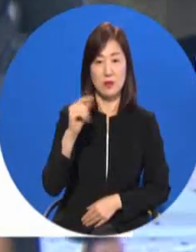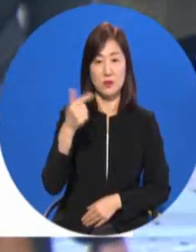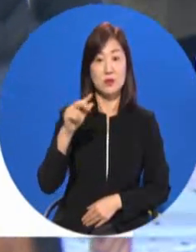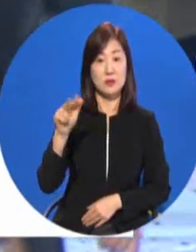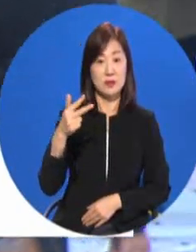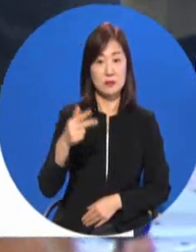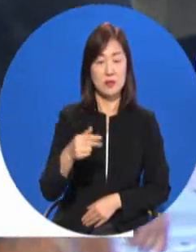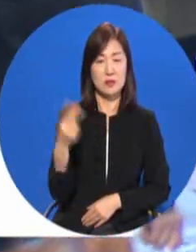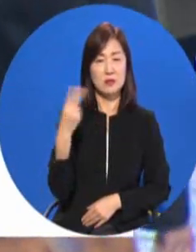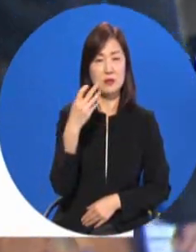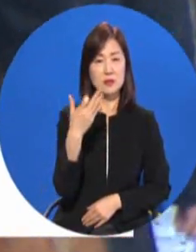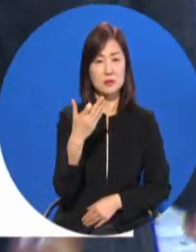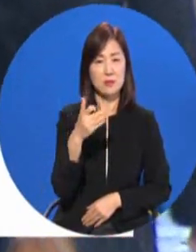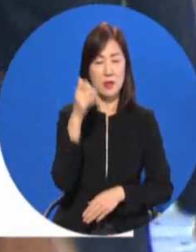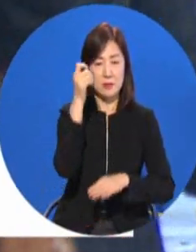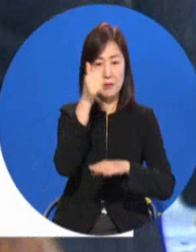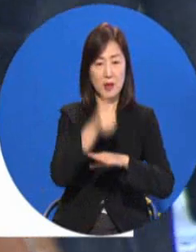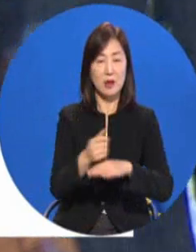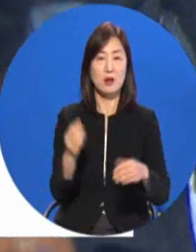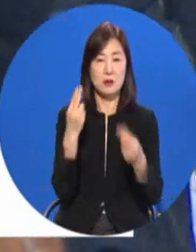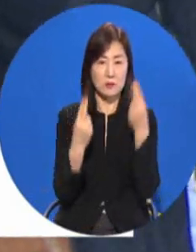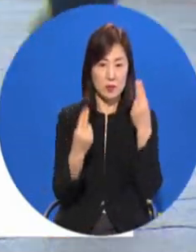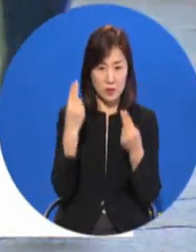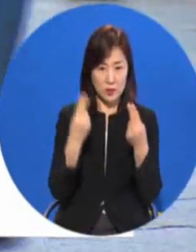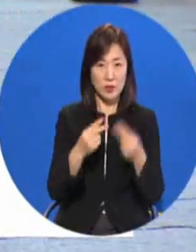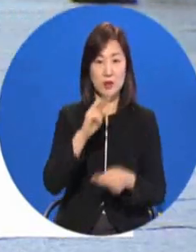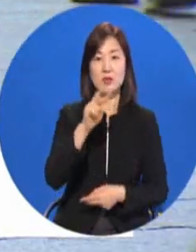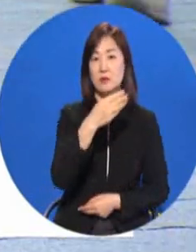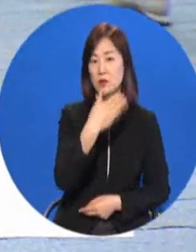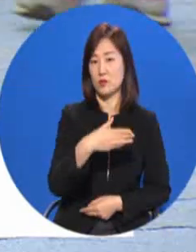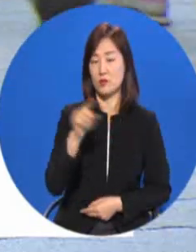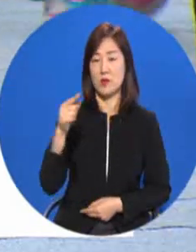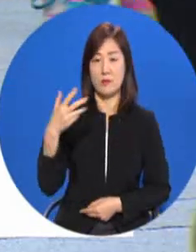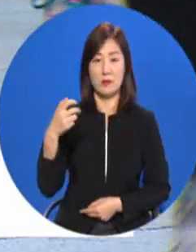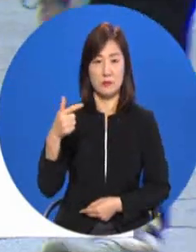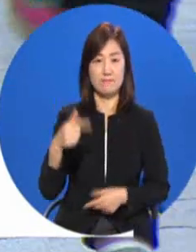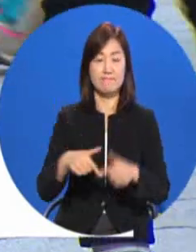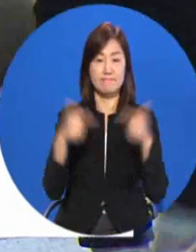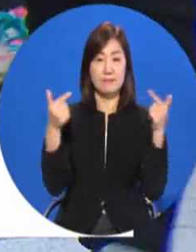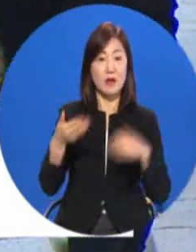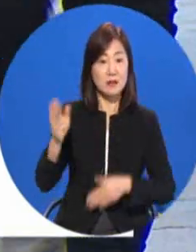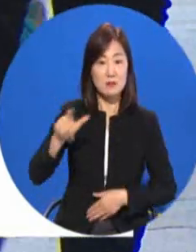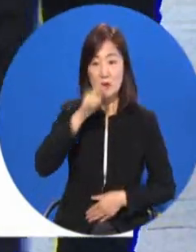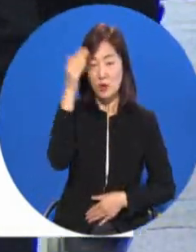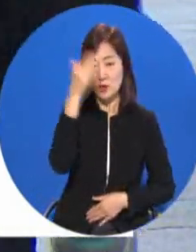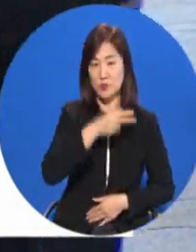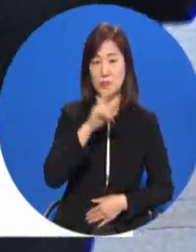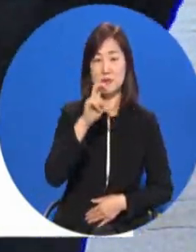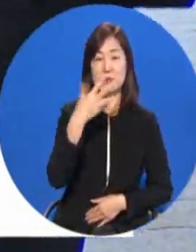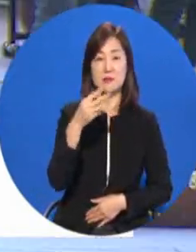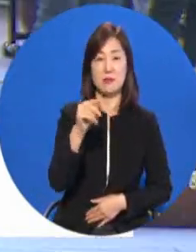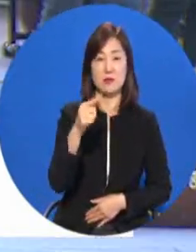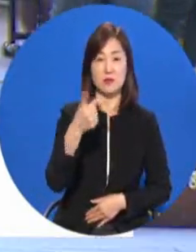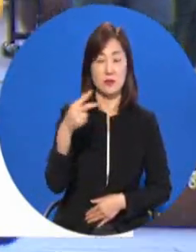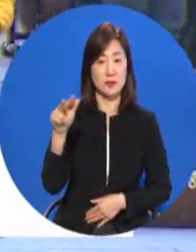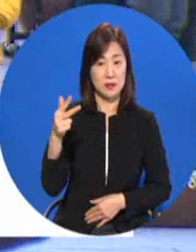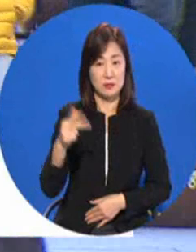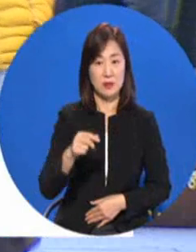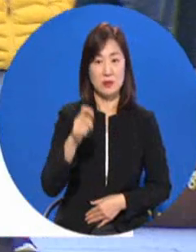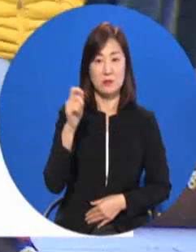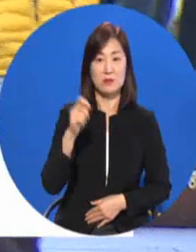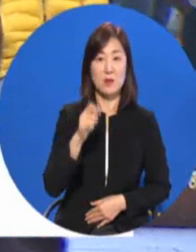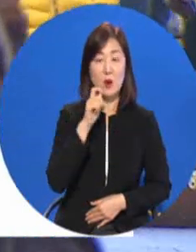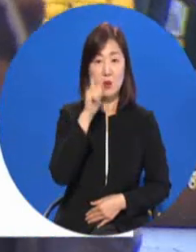2018년 말 보다 각각 209명 과 186명 이 늘었으며 여수 인구는 28만 2천 7백여 명 0 인구는 6만